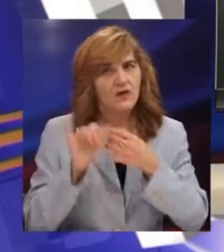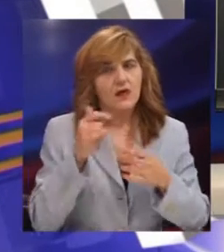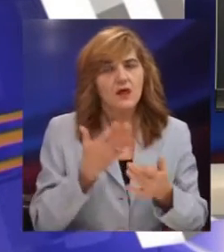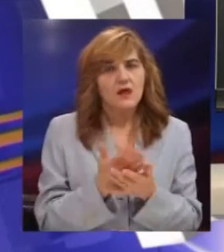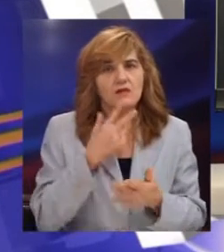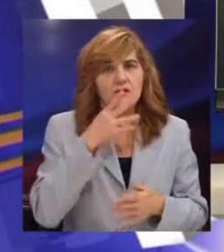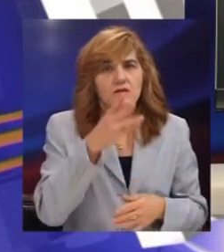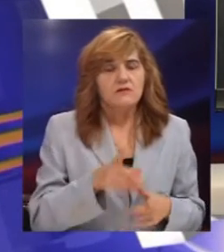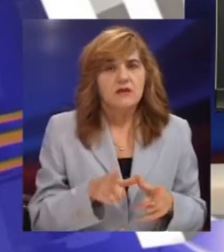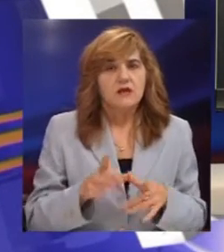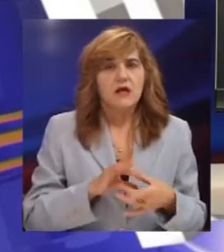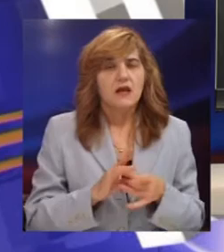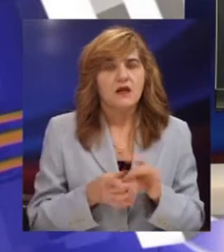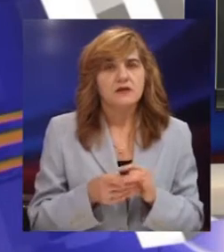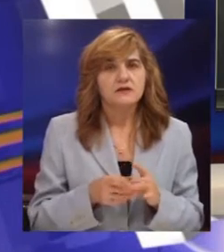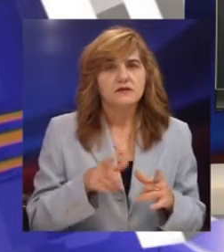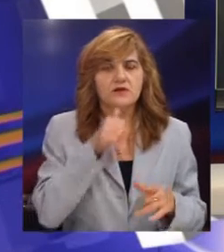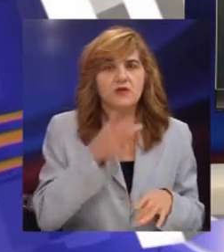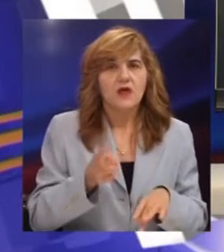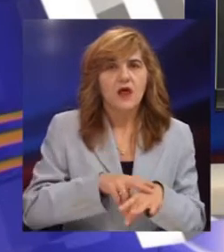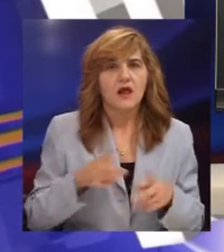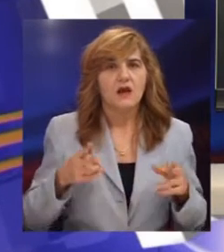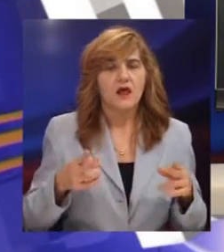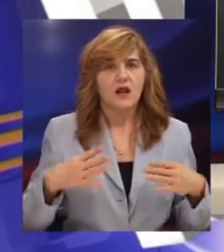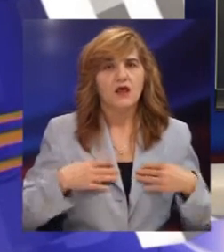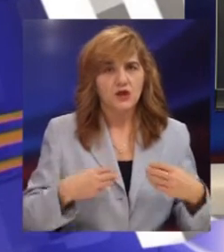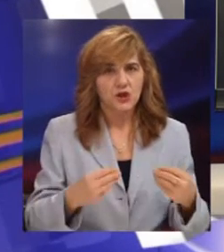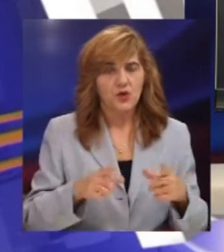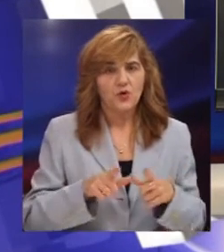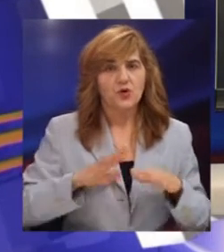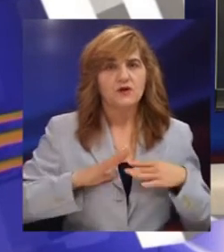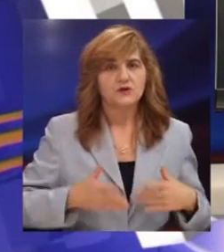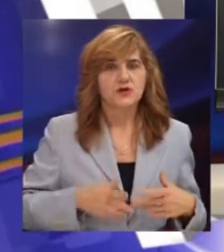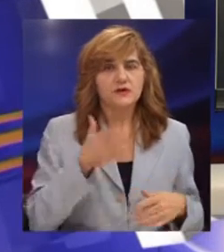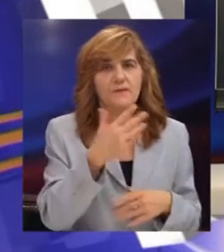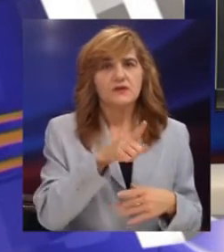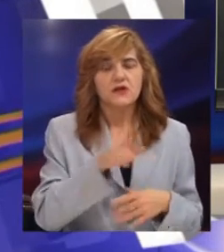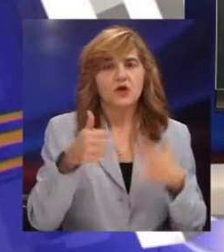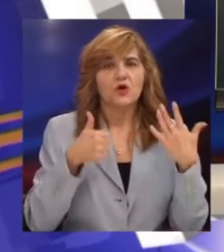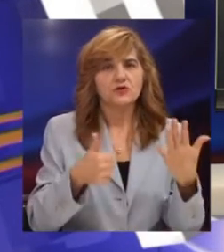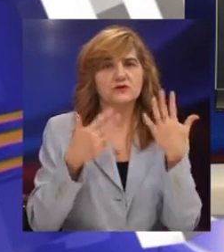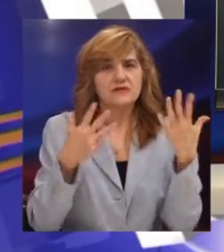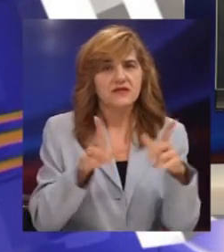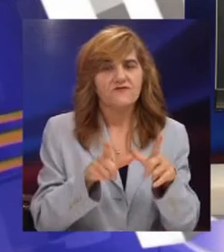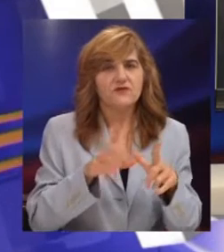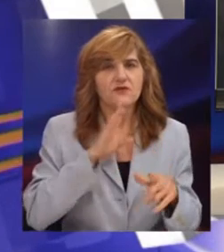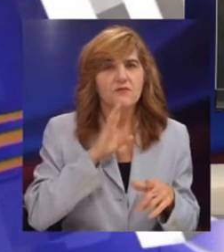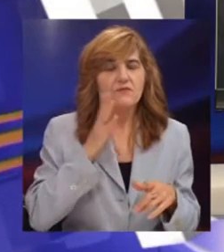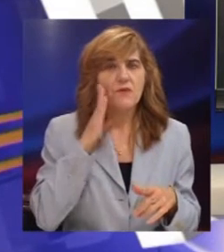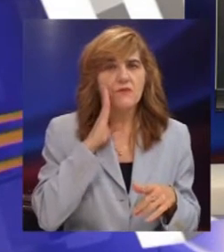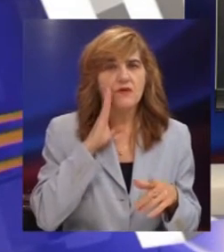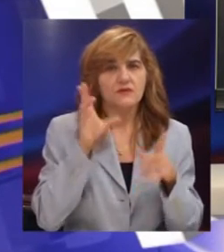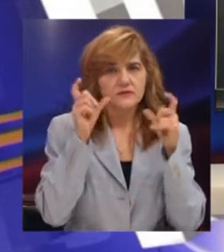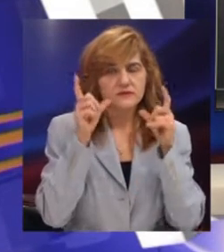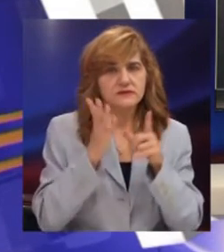Iako je predviđeno da su u okviru nacionalnog skrininga za rano otkrivanje raka dojke, žene između 50 do 69 godine na